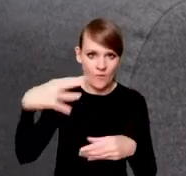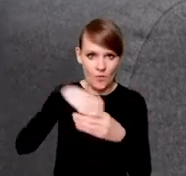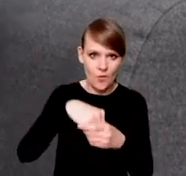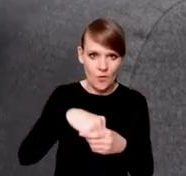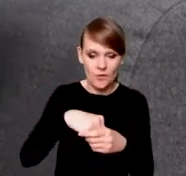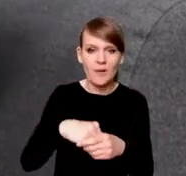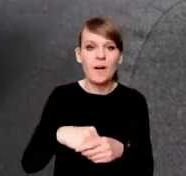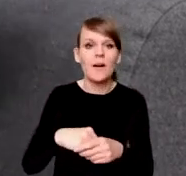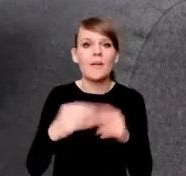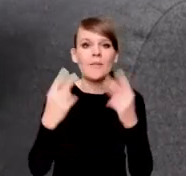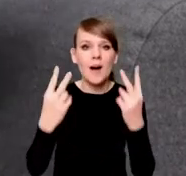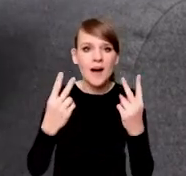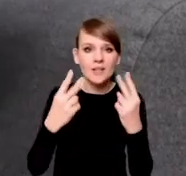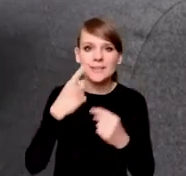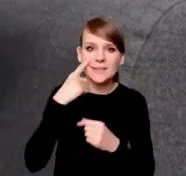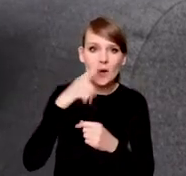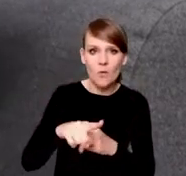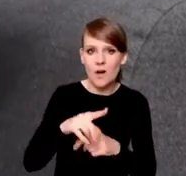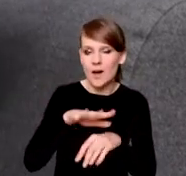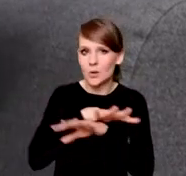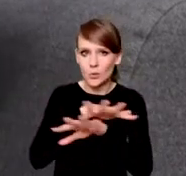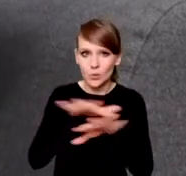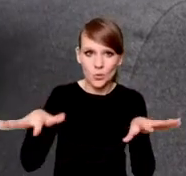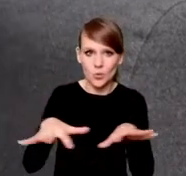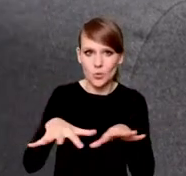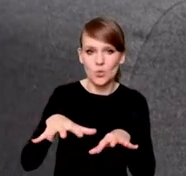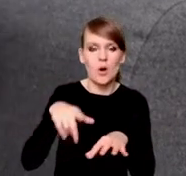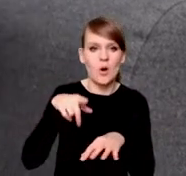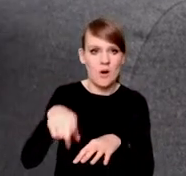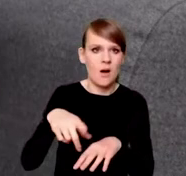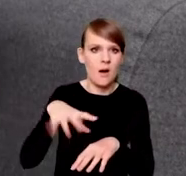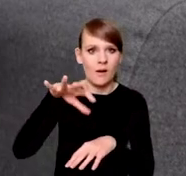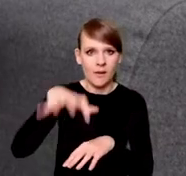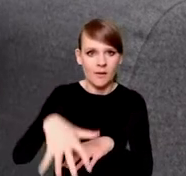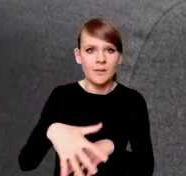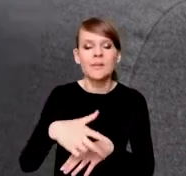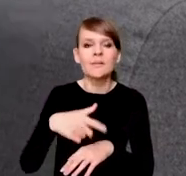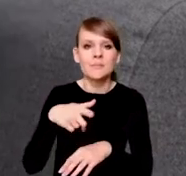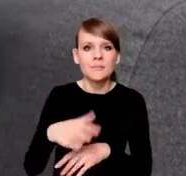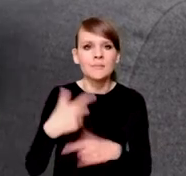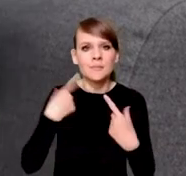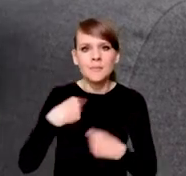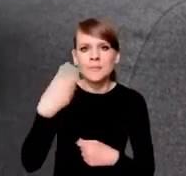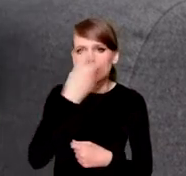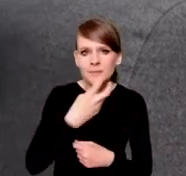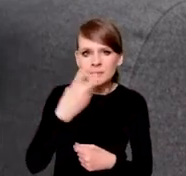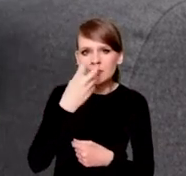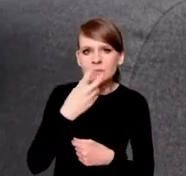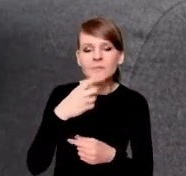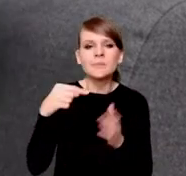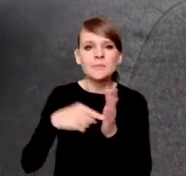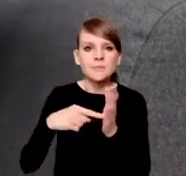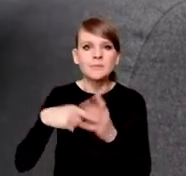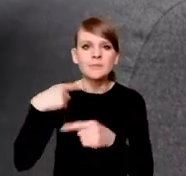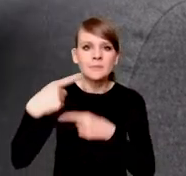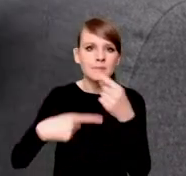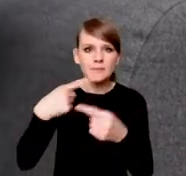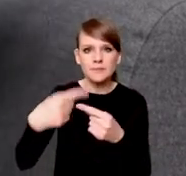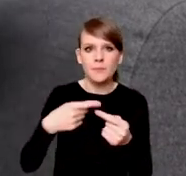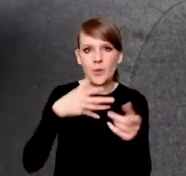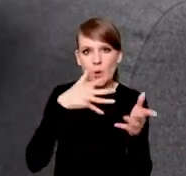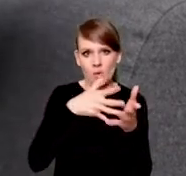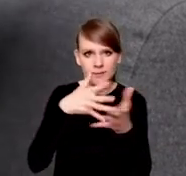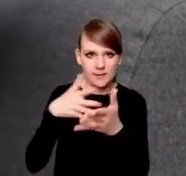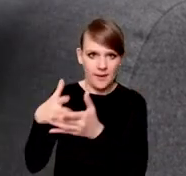zauważenie wielu grup interesariuszy w samym procesie oceny funkcjonowania uczelni. I to jest